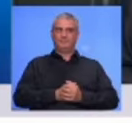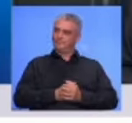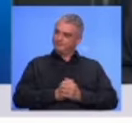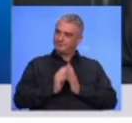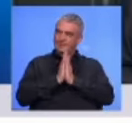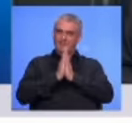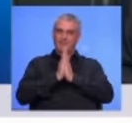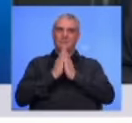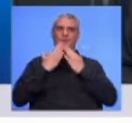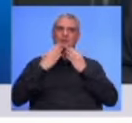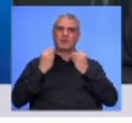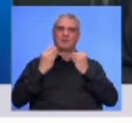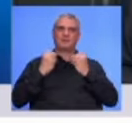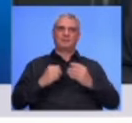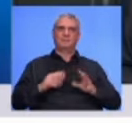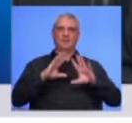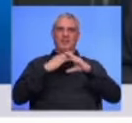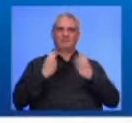אמן. תודה רבה וערב טוב.